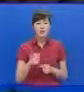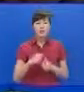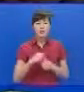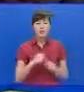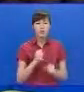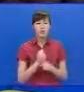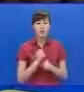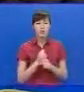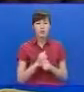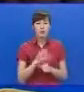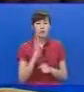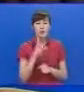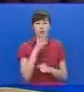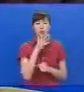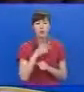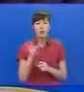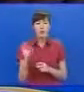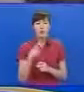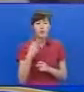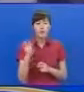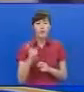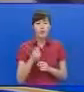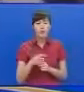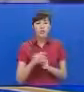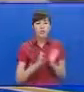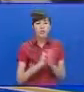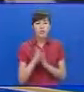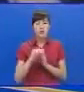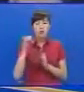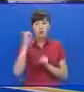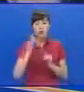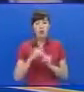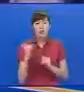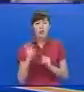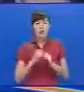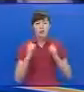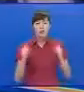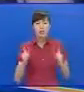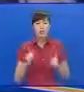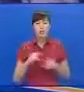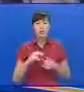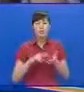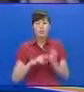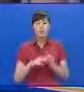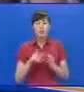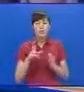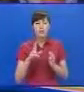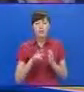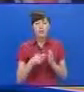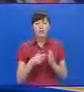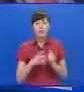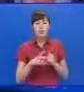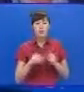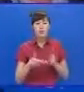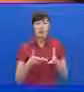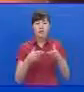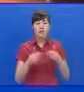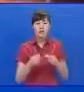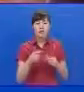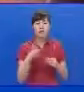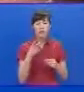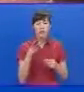қамтыған. Алдағы уақытта қожалық иелері егін және мал шаруашылығын дамытуды жоспарлап отыр. 800 гектардан астам жер алыпты. Айта